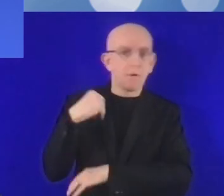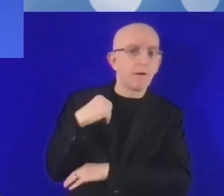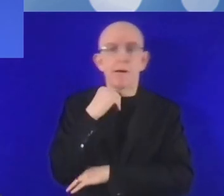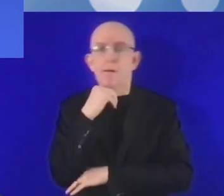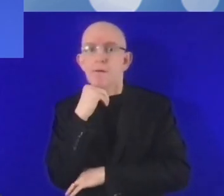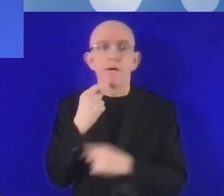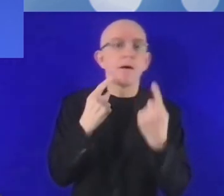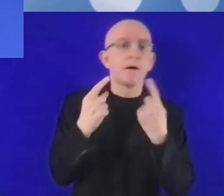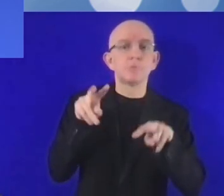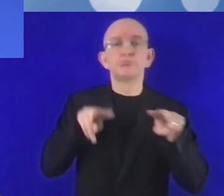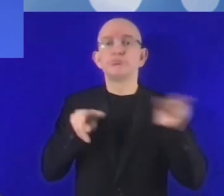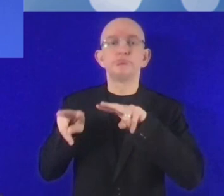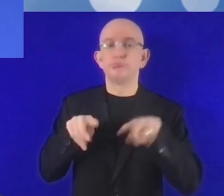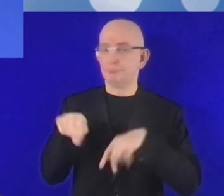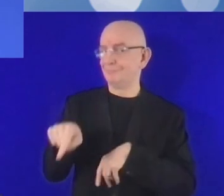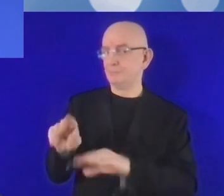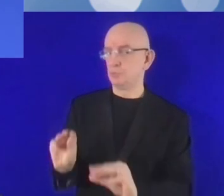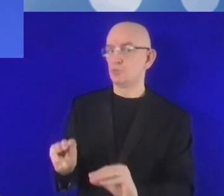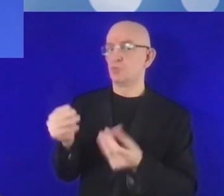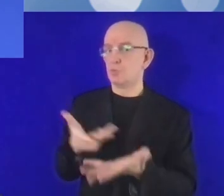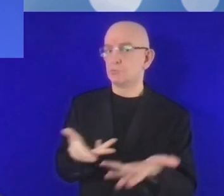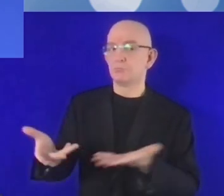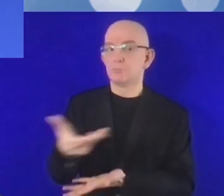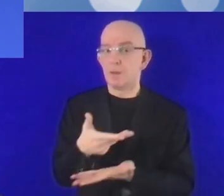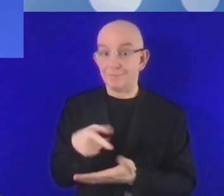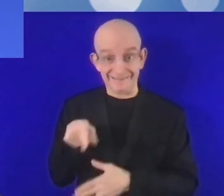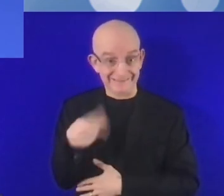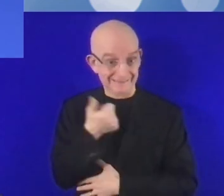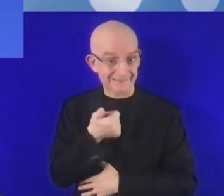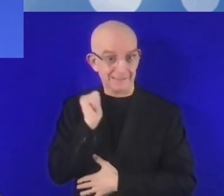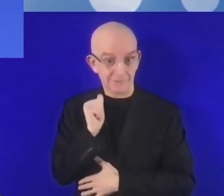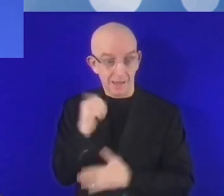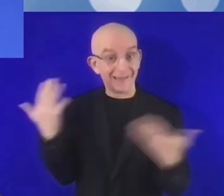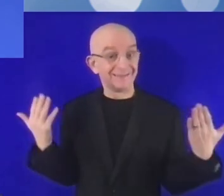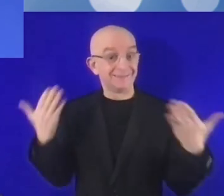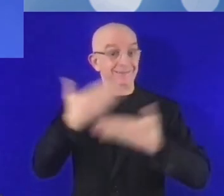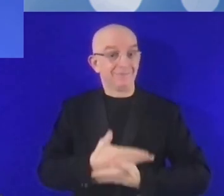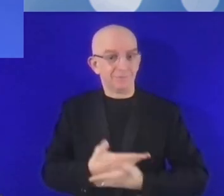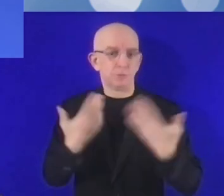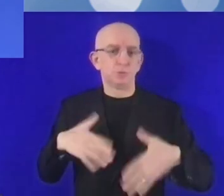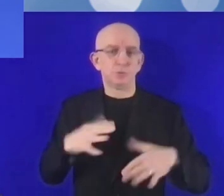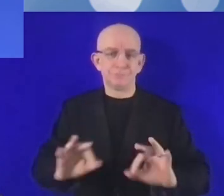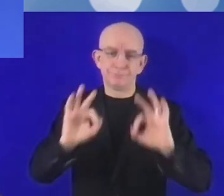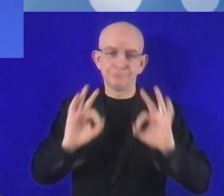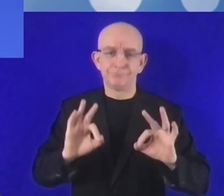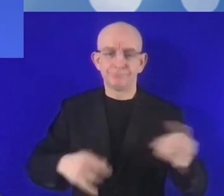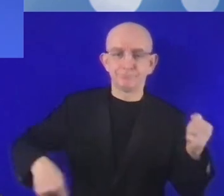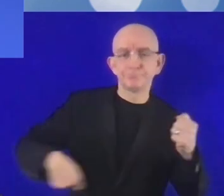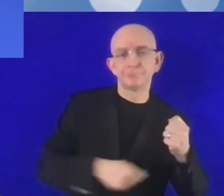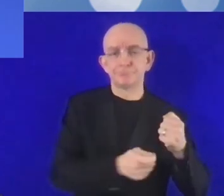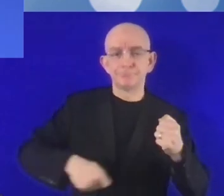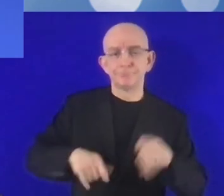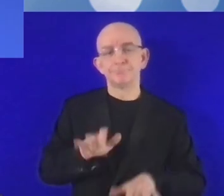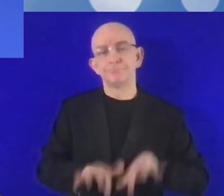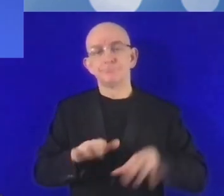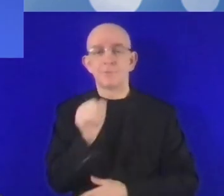些在卡托维茨音乐厅的非常美妙的音乐晚会，有新的音乐的